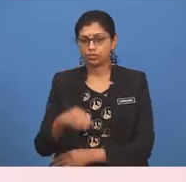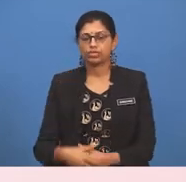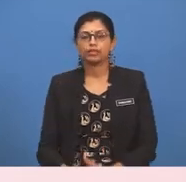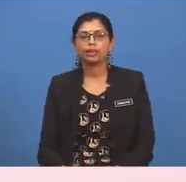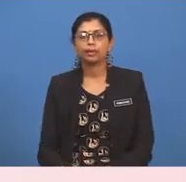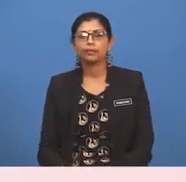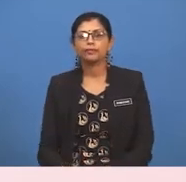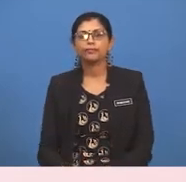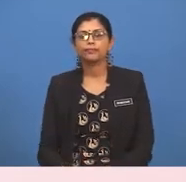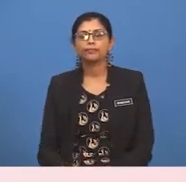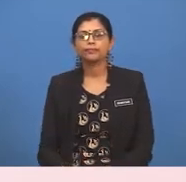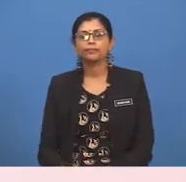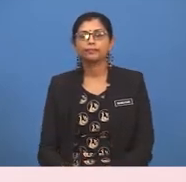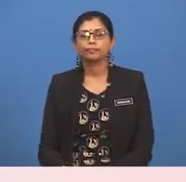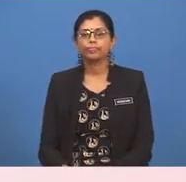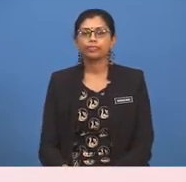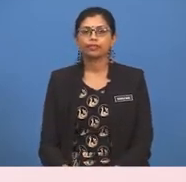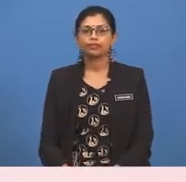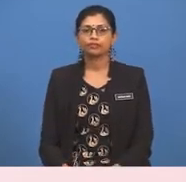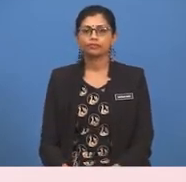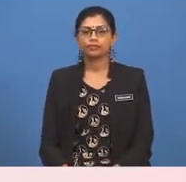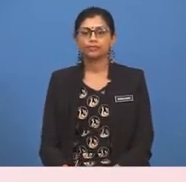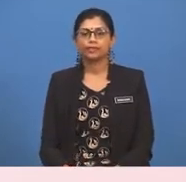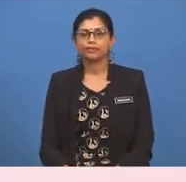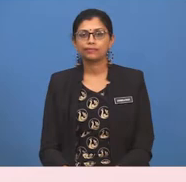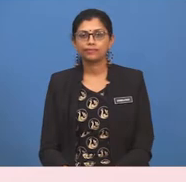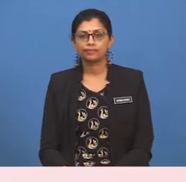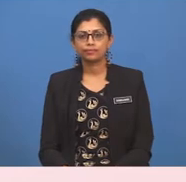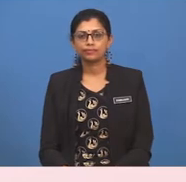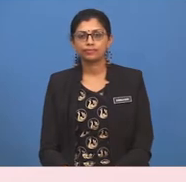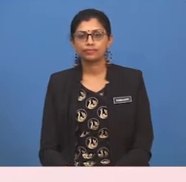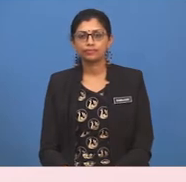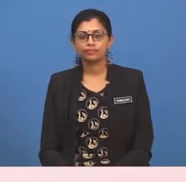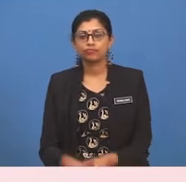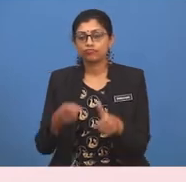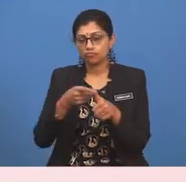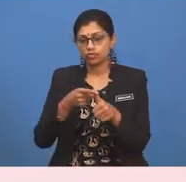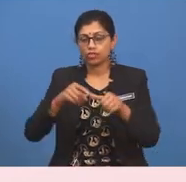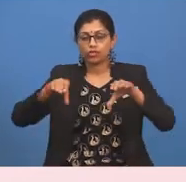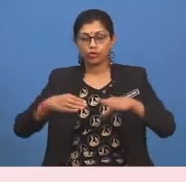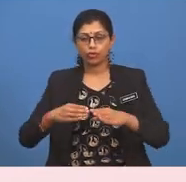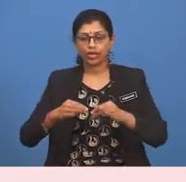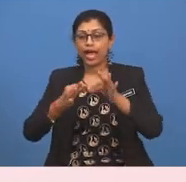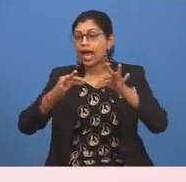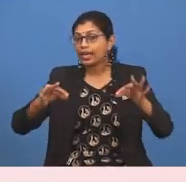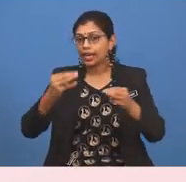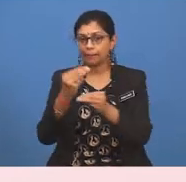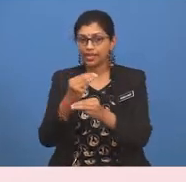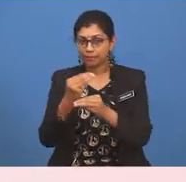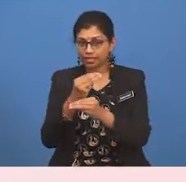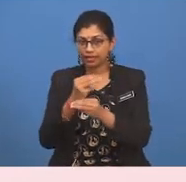RM400 bersamaan. Murid-murid perlu membina ayat matematik, iaitu